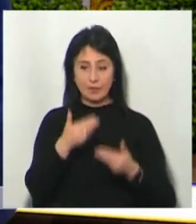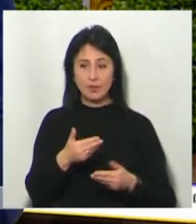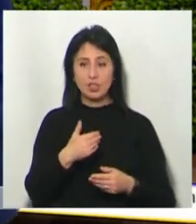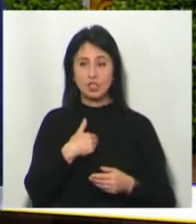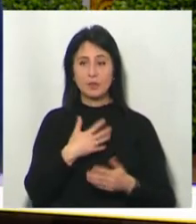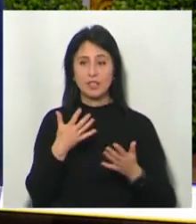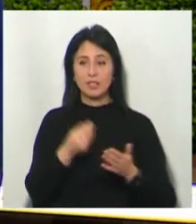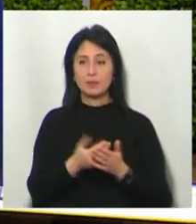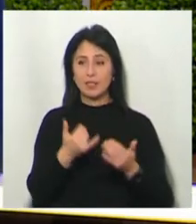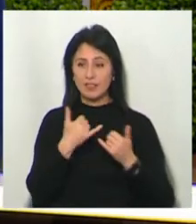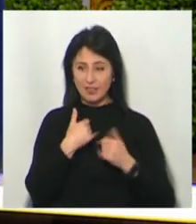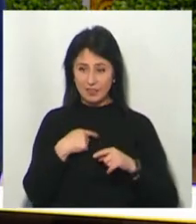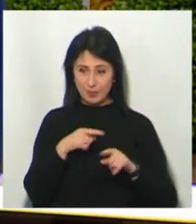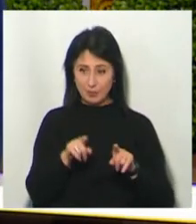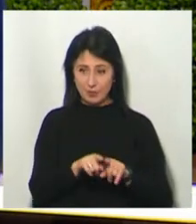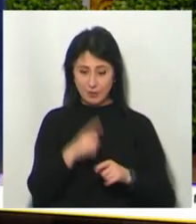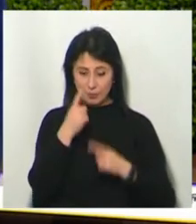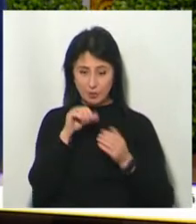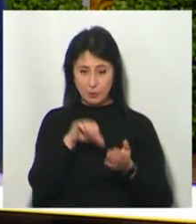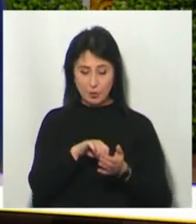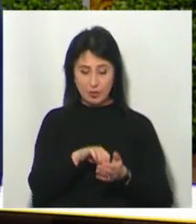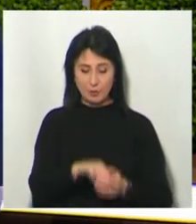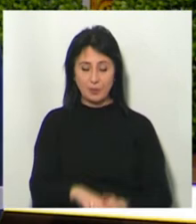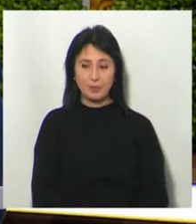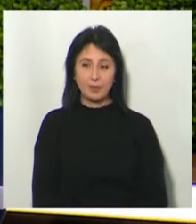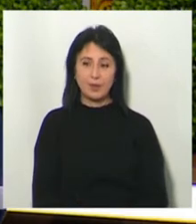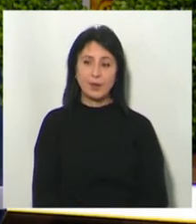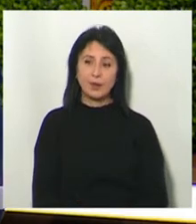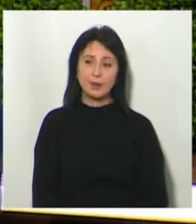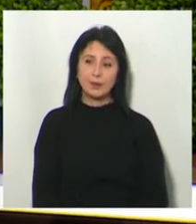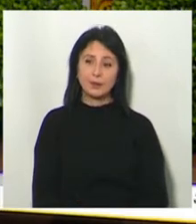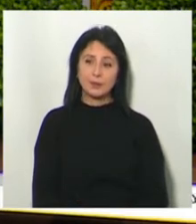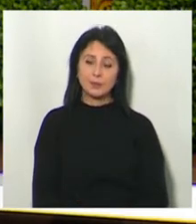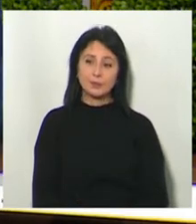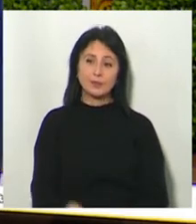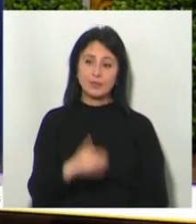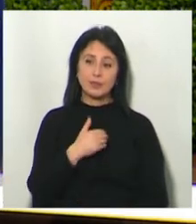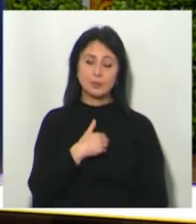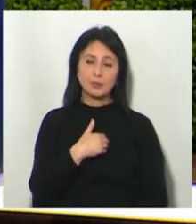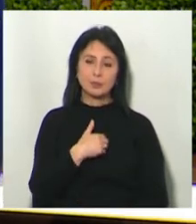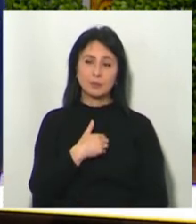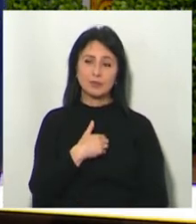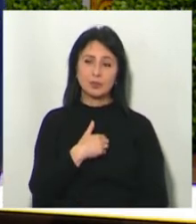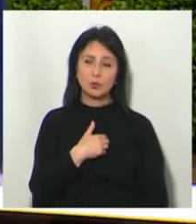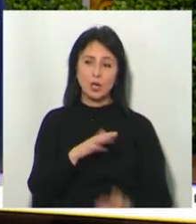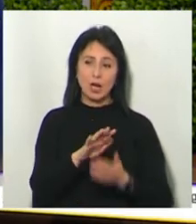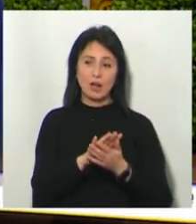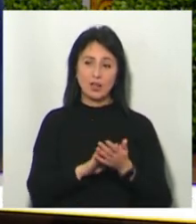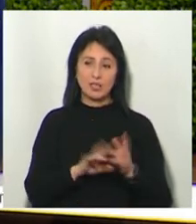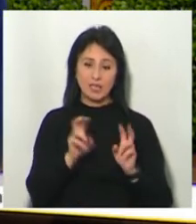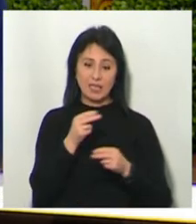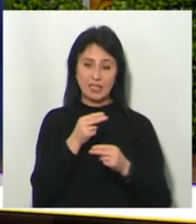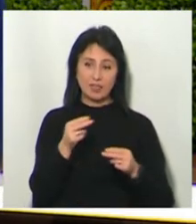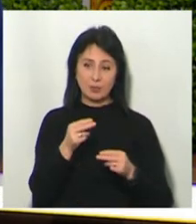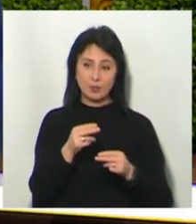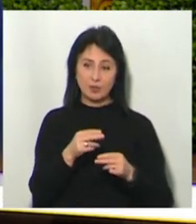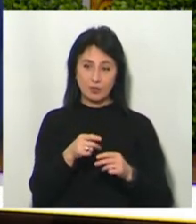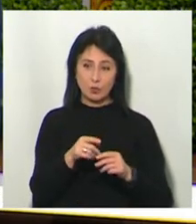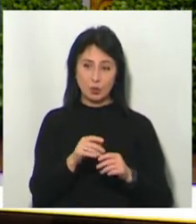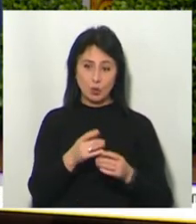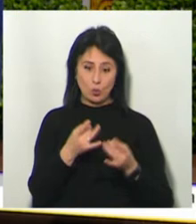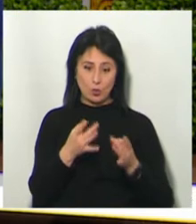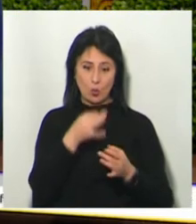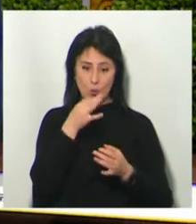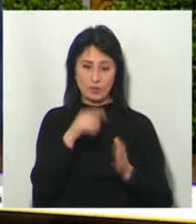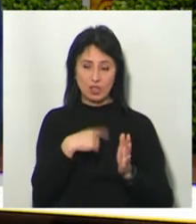მოწვევებისთვის, ჩემთვის დიდი პატივია თქვენს გადაცემაში მონაწილეობა. მადლობთ. მინდა გავაგრძელო თემა და პარალელურად